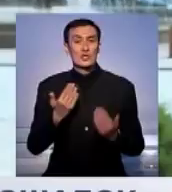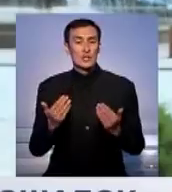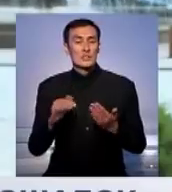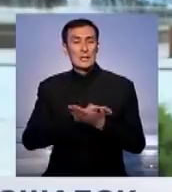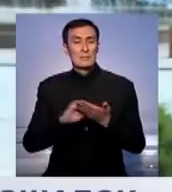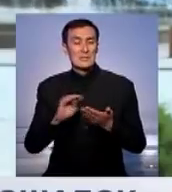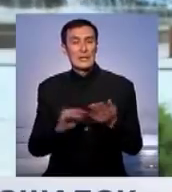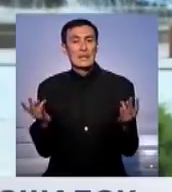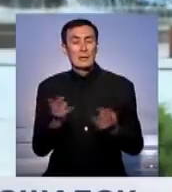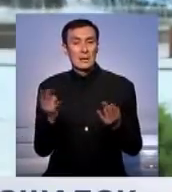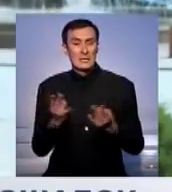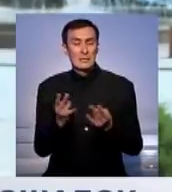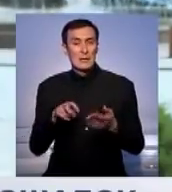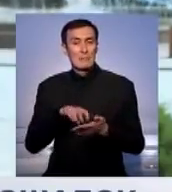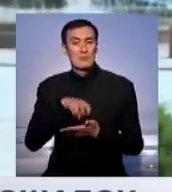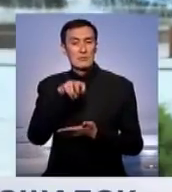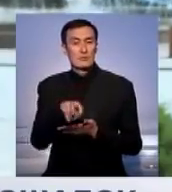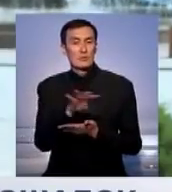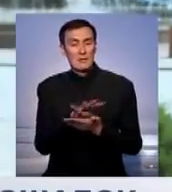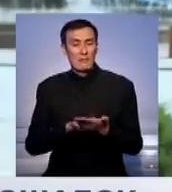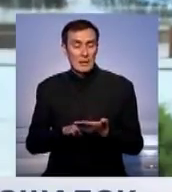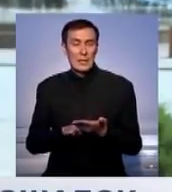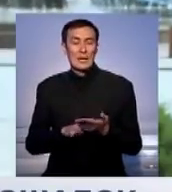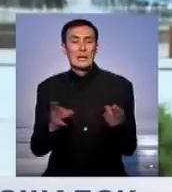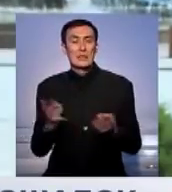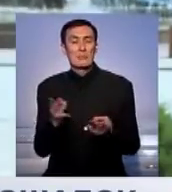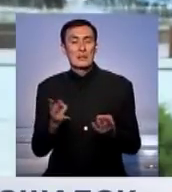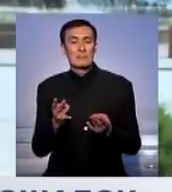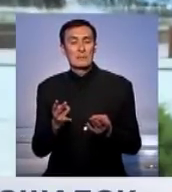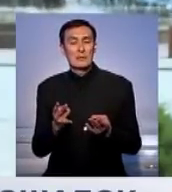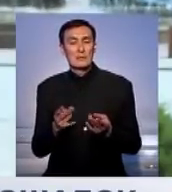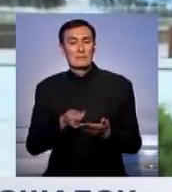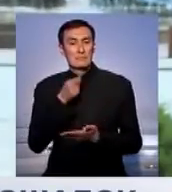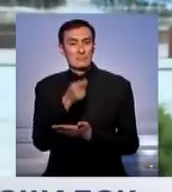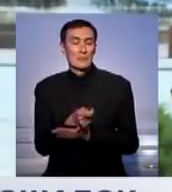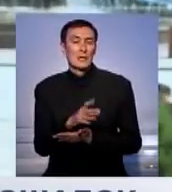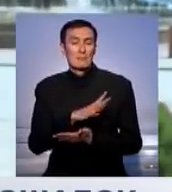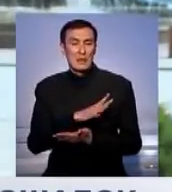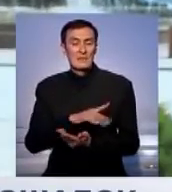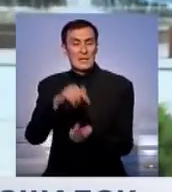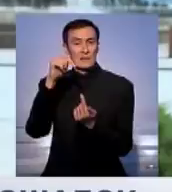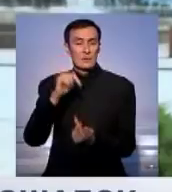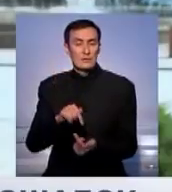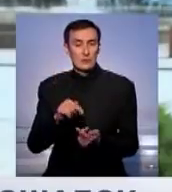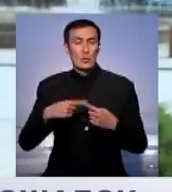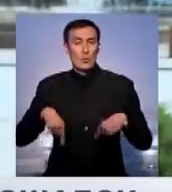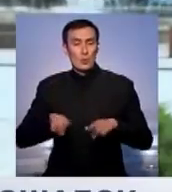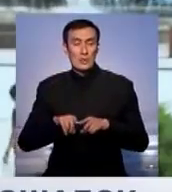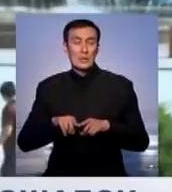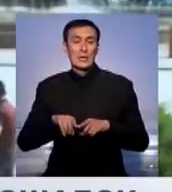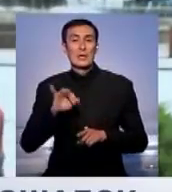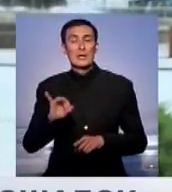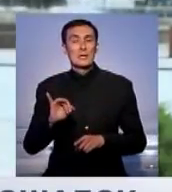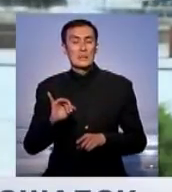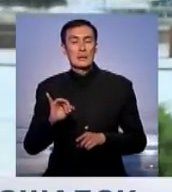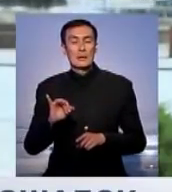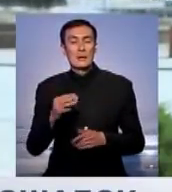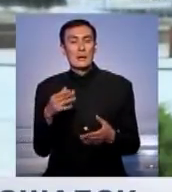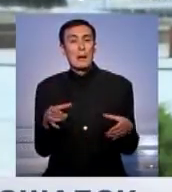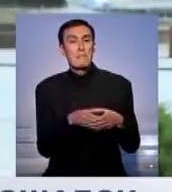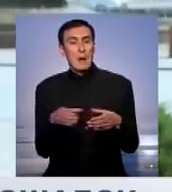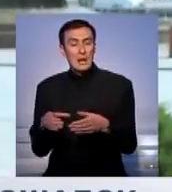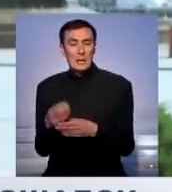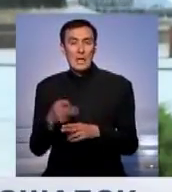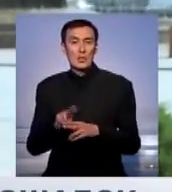написали необходимые письма, направили необходимые письма соответствующие инвесторам.